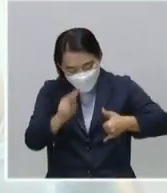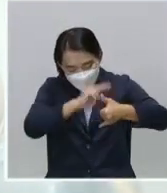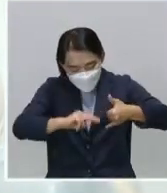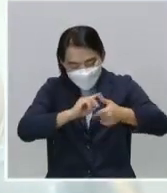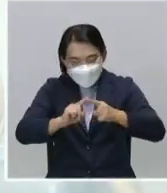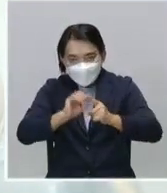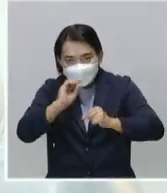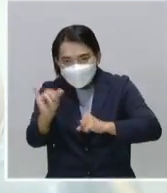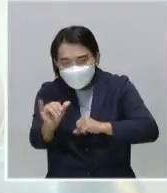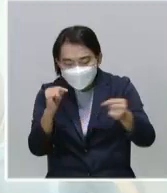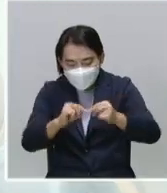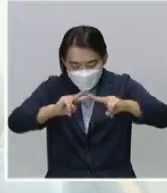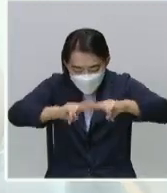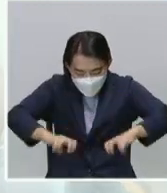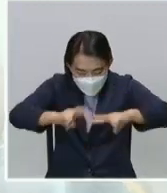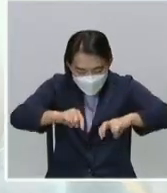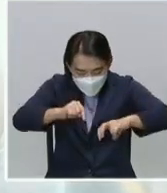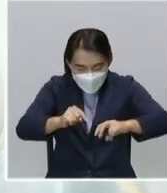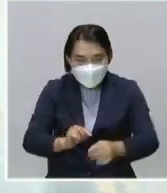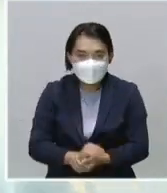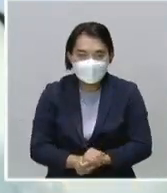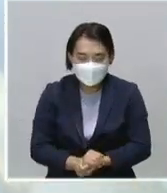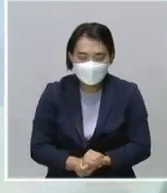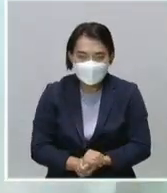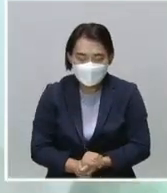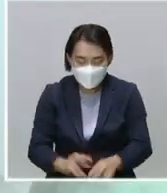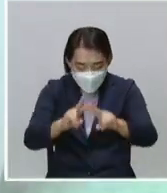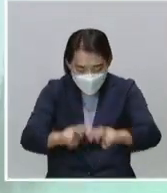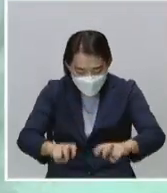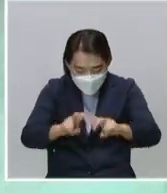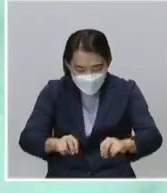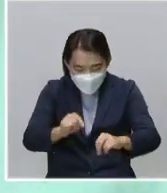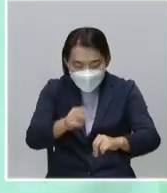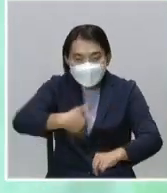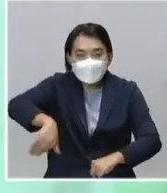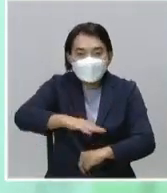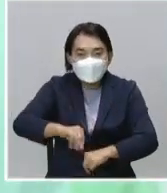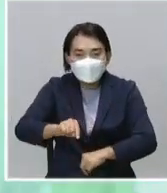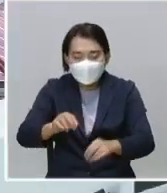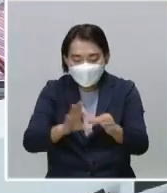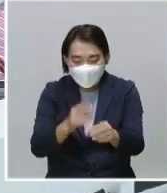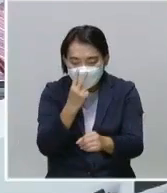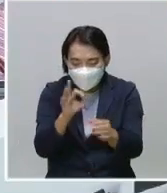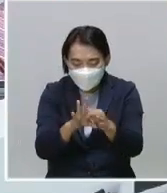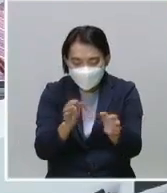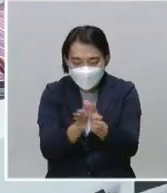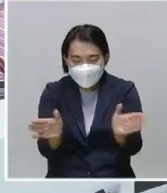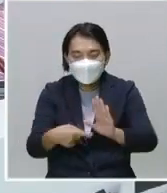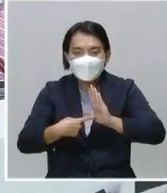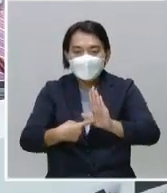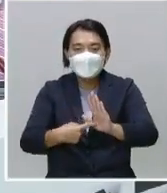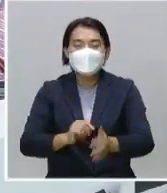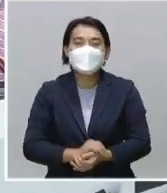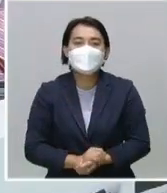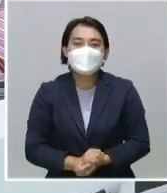อยู่ในช่วงของการวิจัยผลของการวิจัยทั้งหมดก็จะนำไปสู่ภาพรวมนะครับว่าเราต้องทำอย่างไรต่อไปยกตัวอย่างเช่นการ